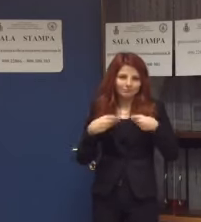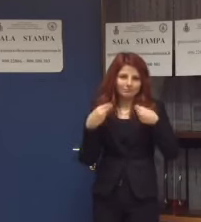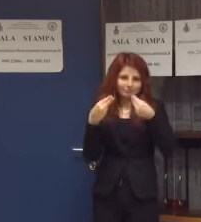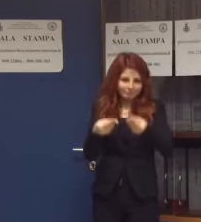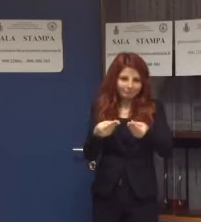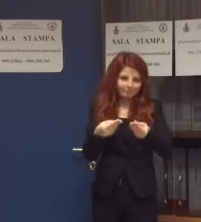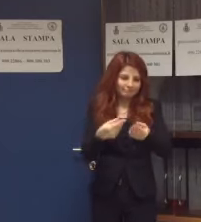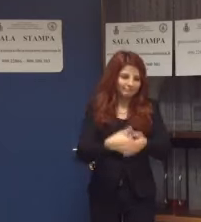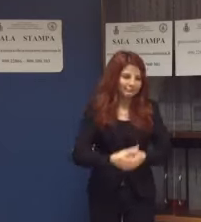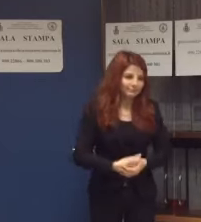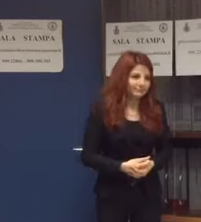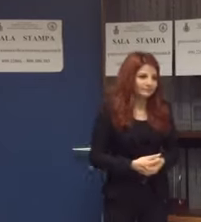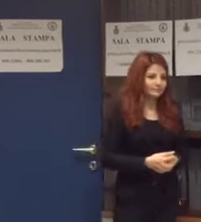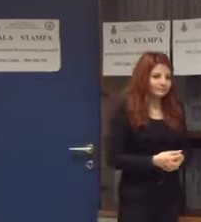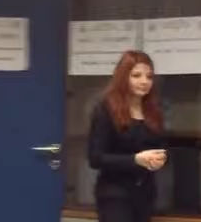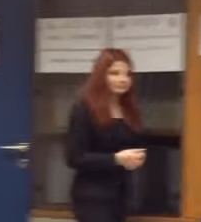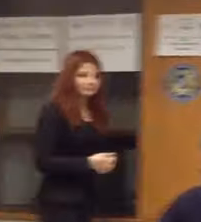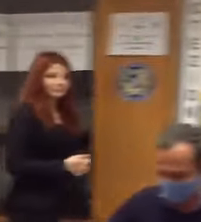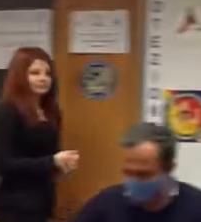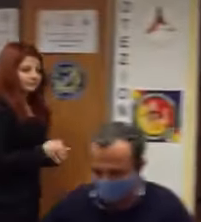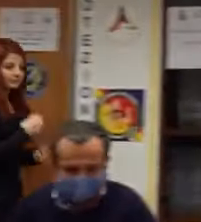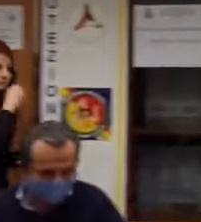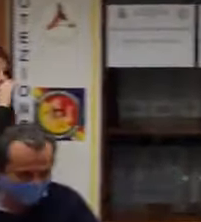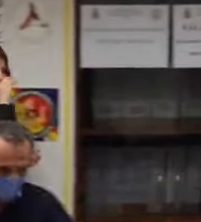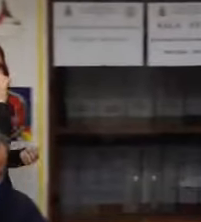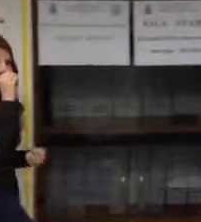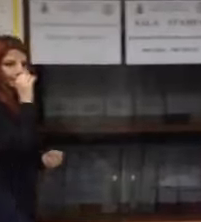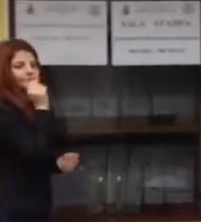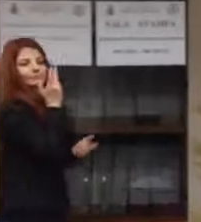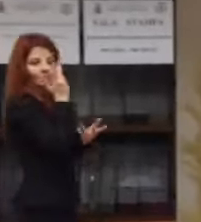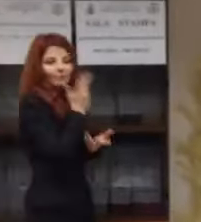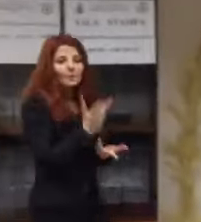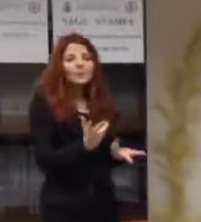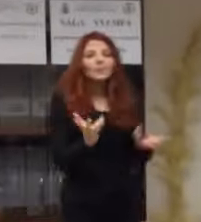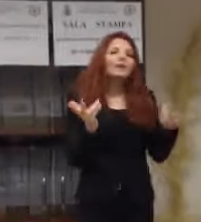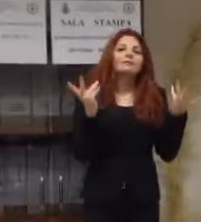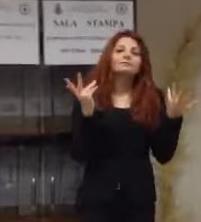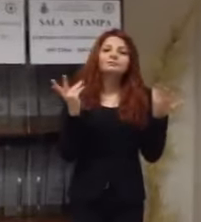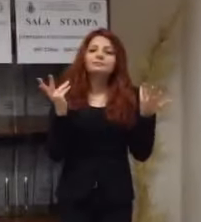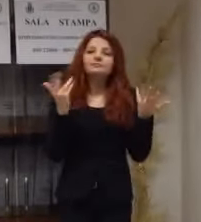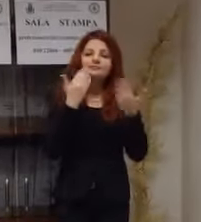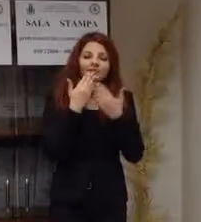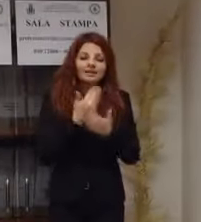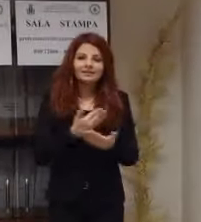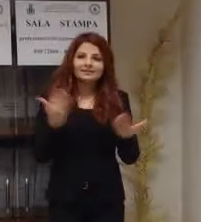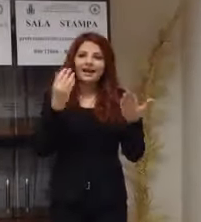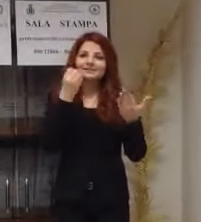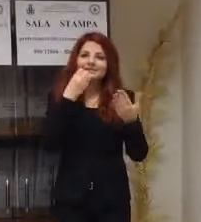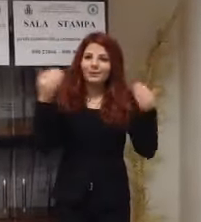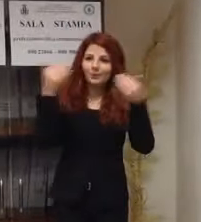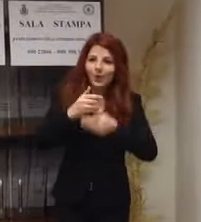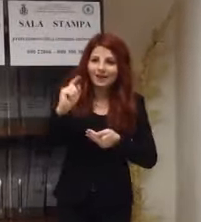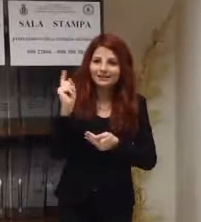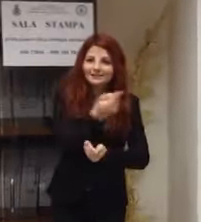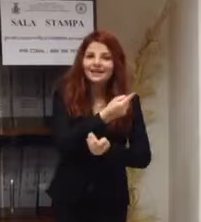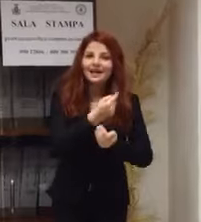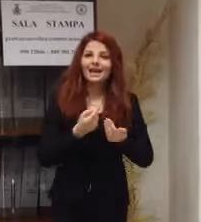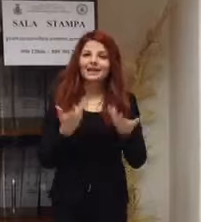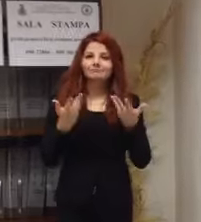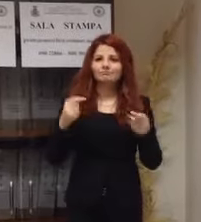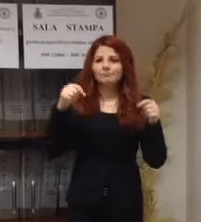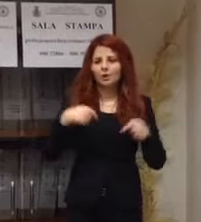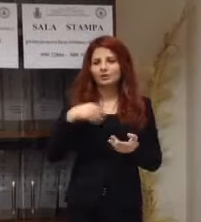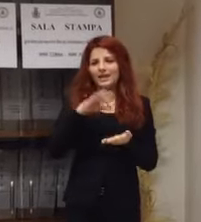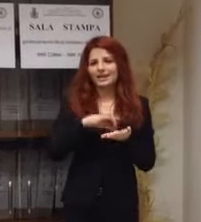recapitare. Vai Max, andiamo. Grazie sindaco, dati. Buonasera a tutti, diamo lettura